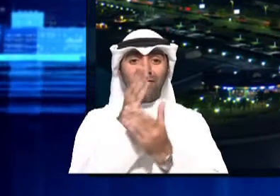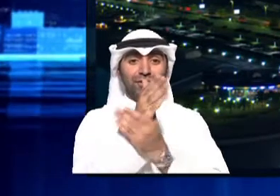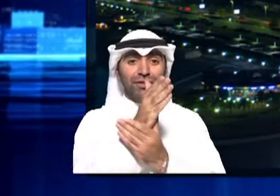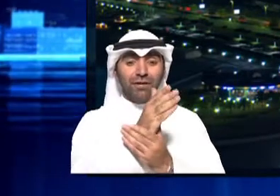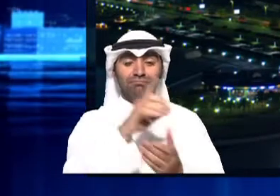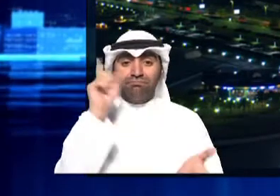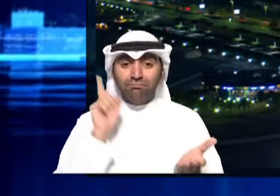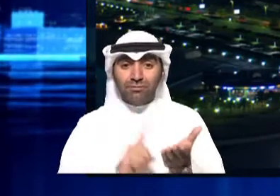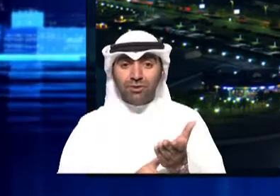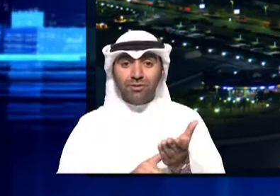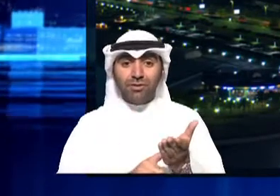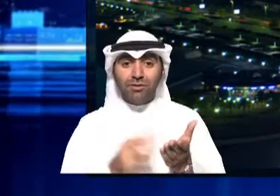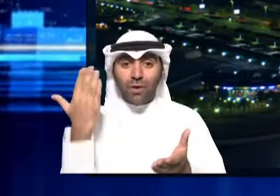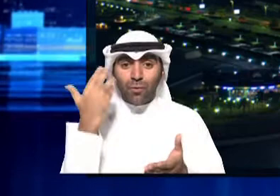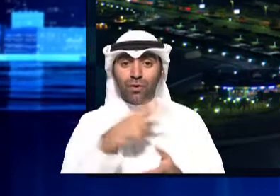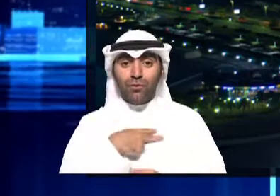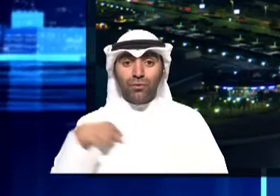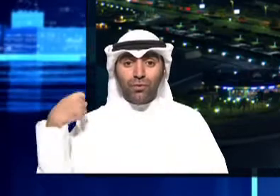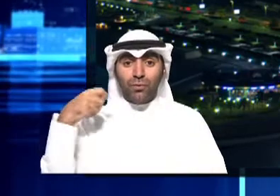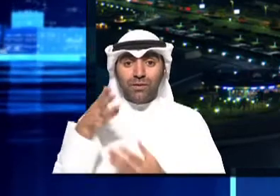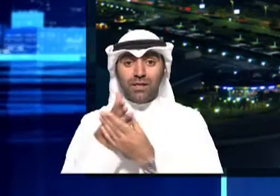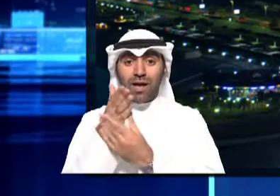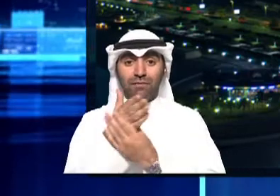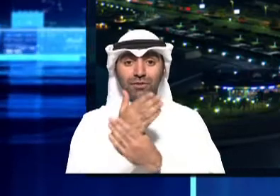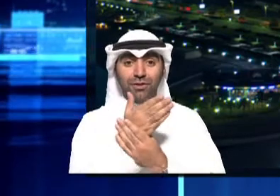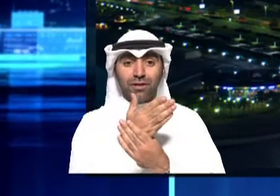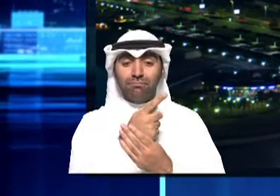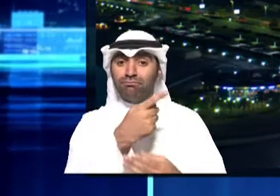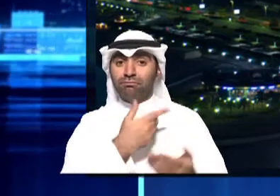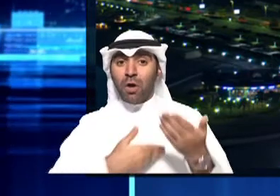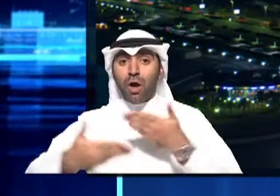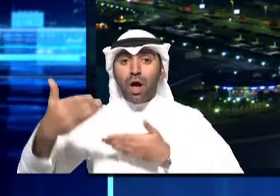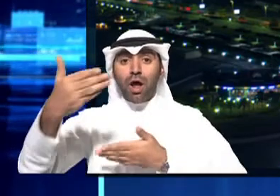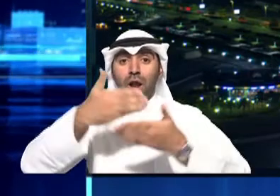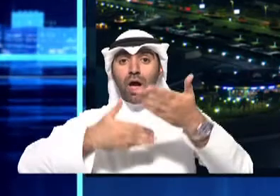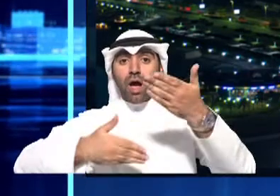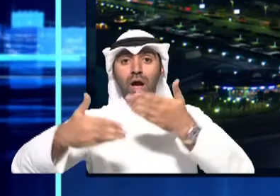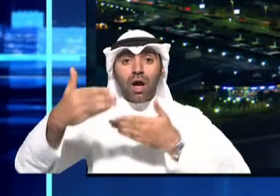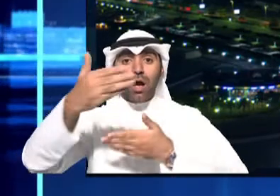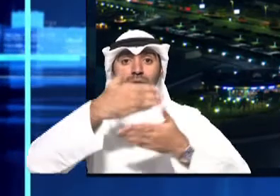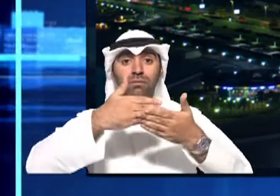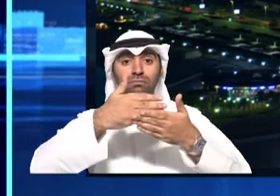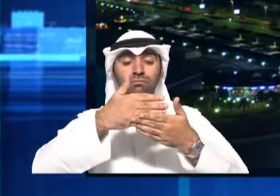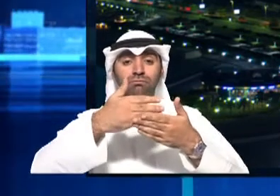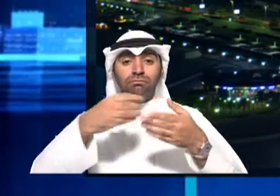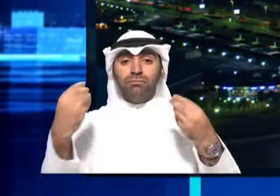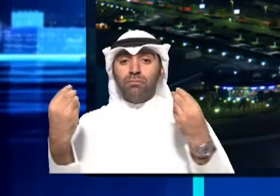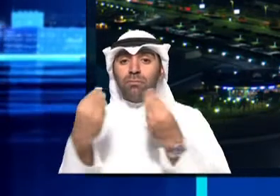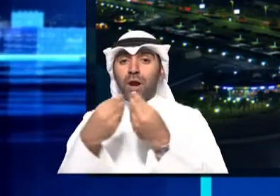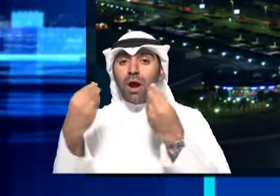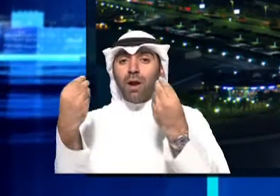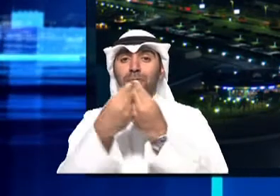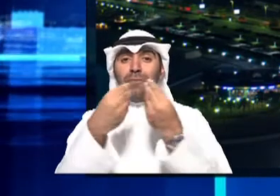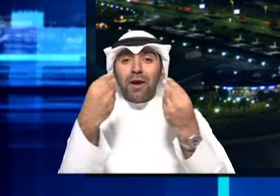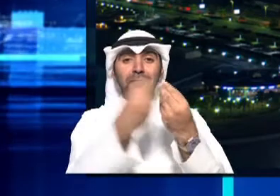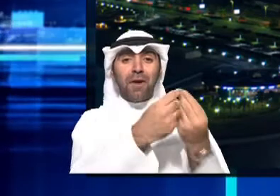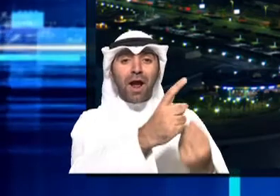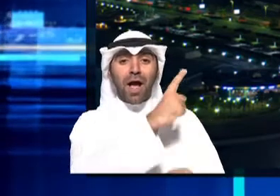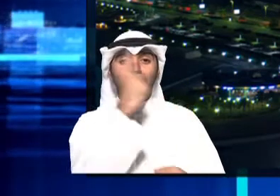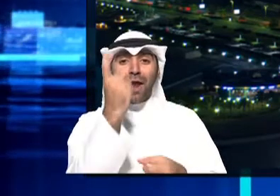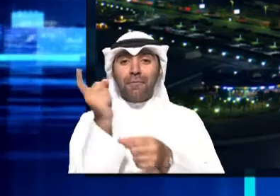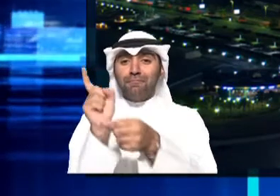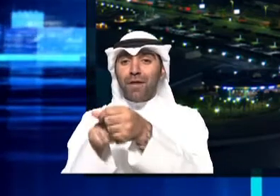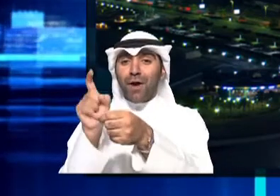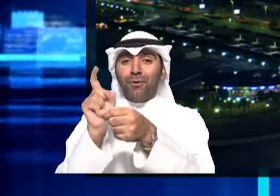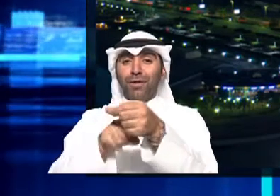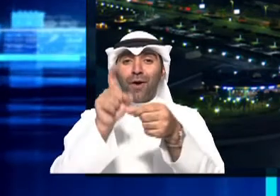بكثير، كان رئيس وزراء وكان أكبر من رئيس وزراء بكثير، وحتى لما صار أمير لدولة